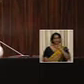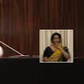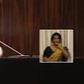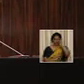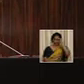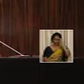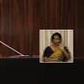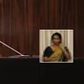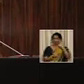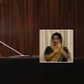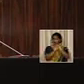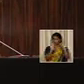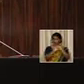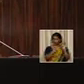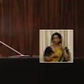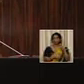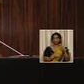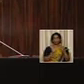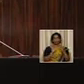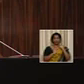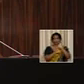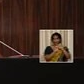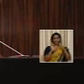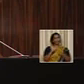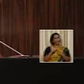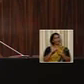කතානායකවරයා විසින් කරන ලබ නිවේදන නිවේදන ඒ